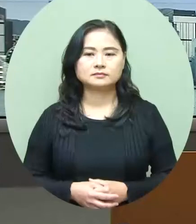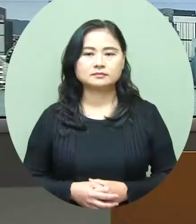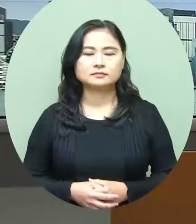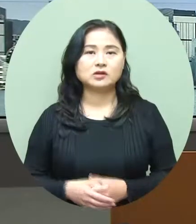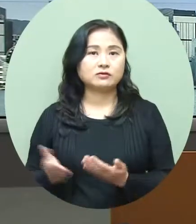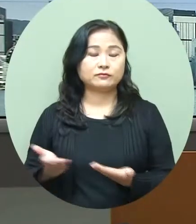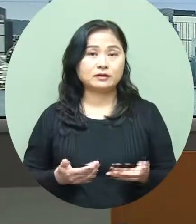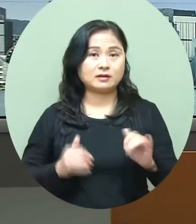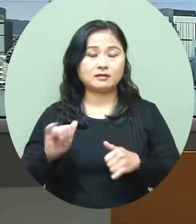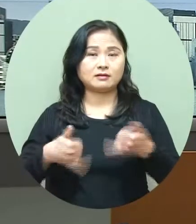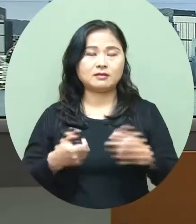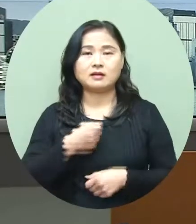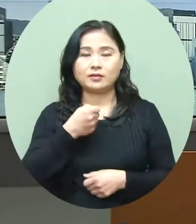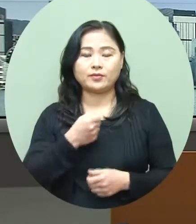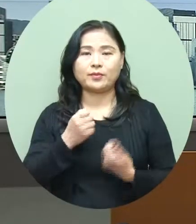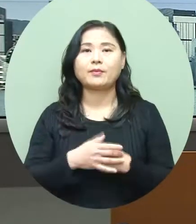歡迎大家出席。